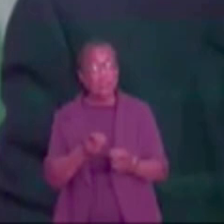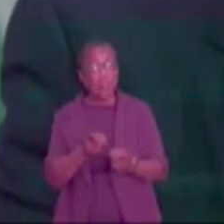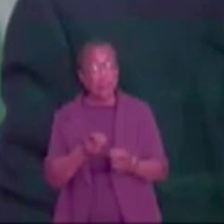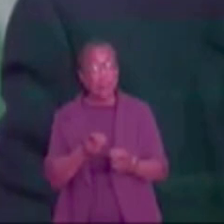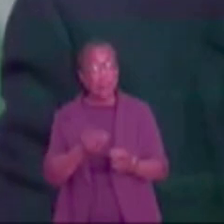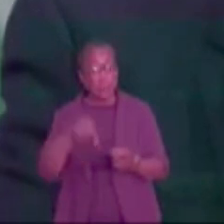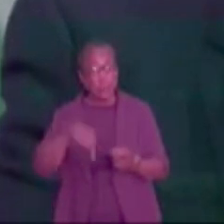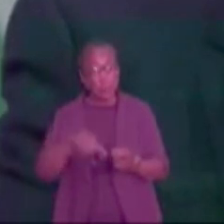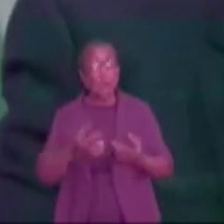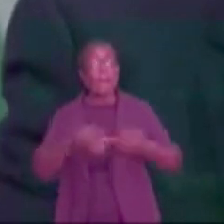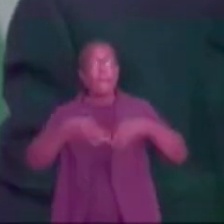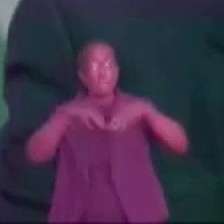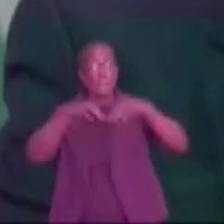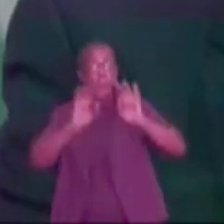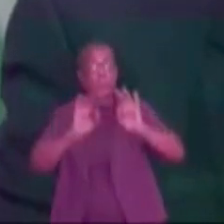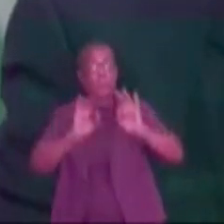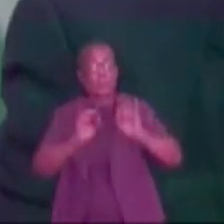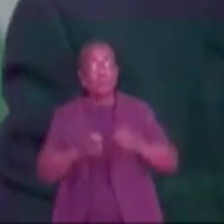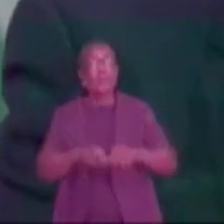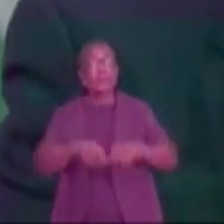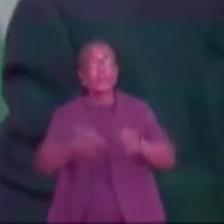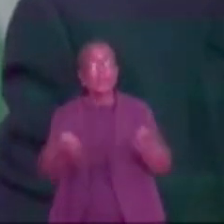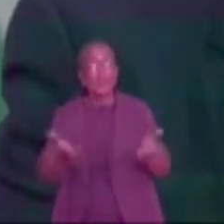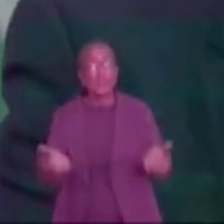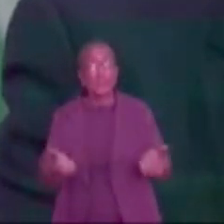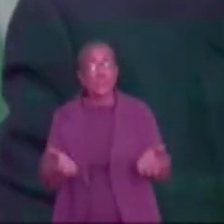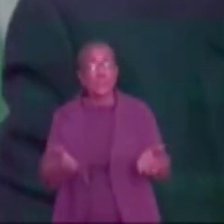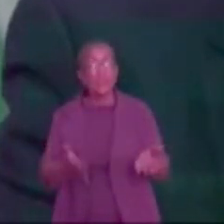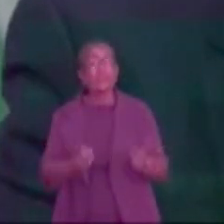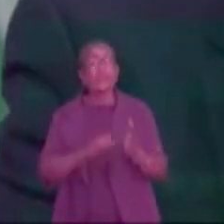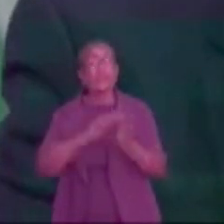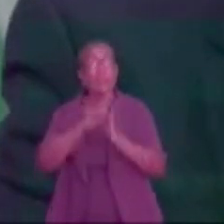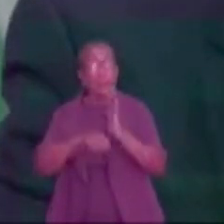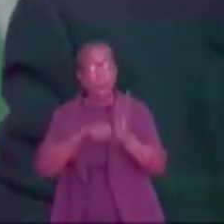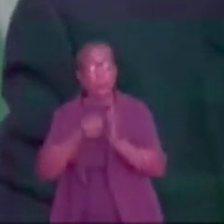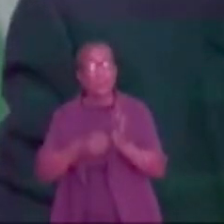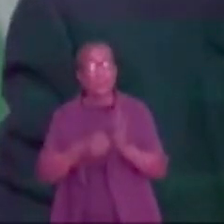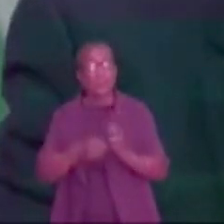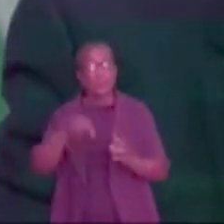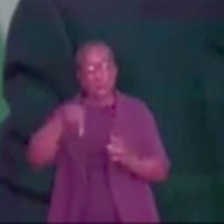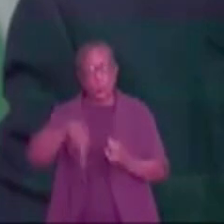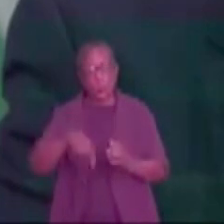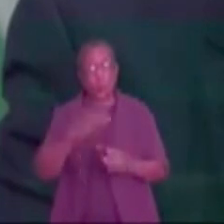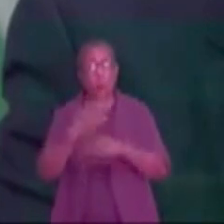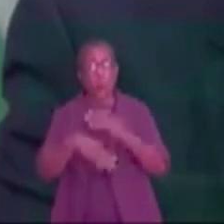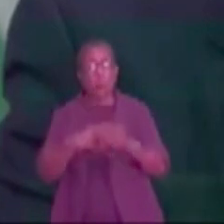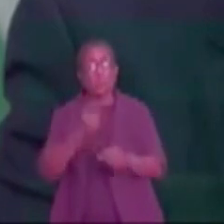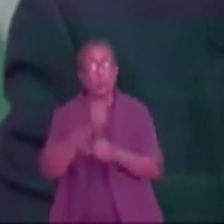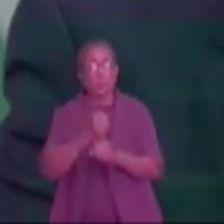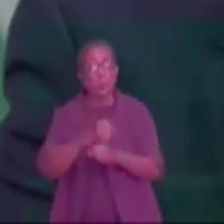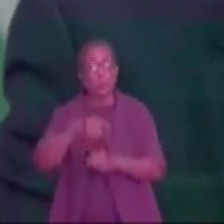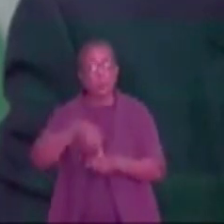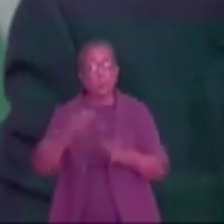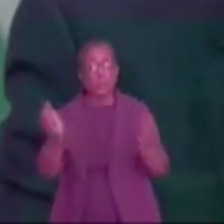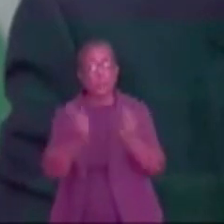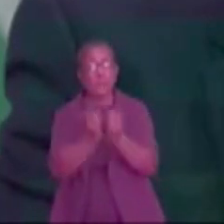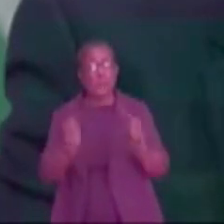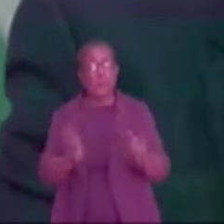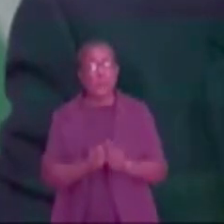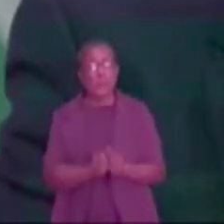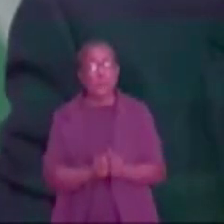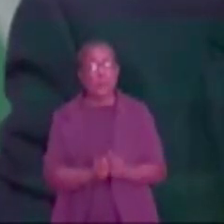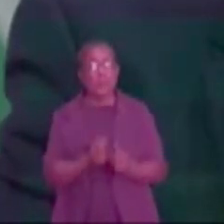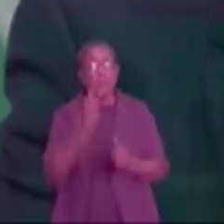wij beter gaan presteren dan de projecties die gemaakt worden voor dit jaar.